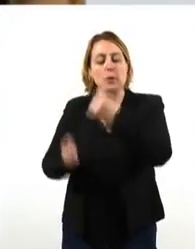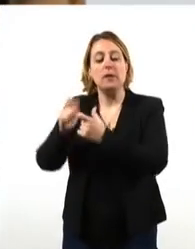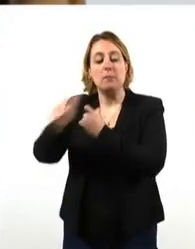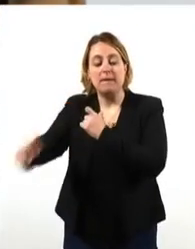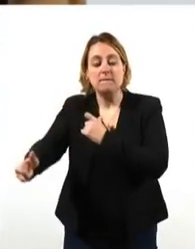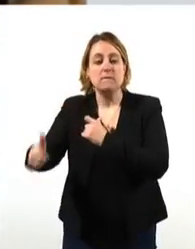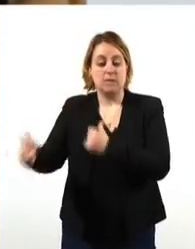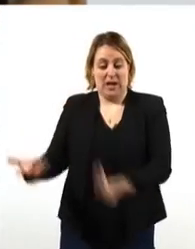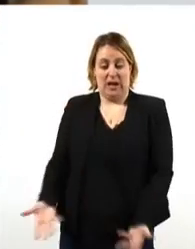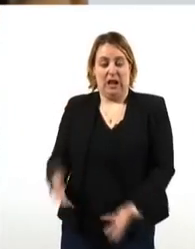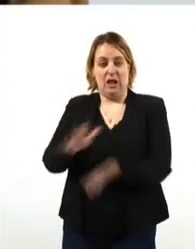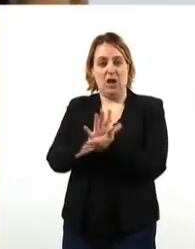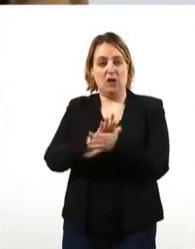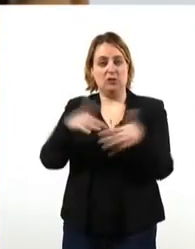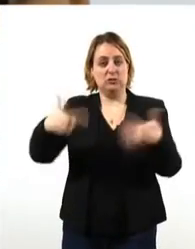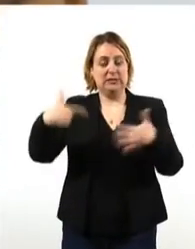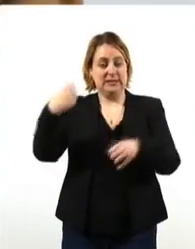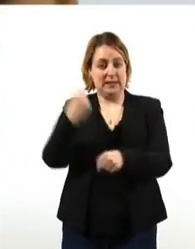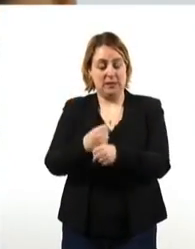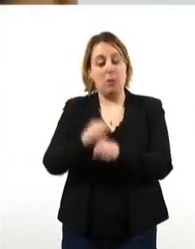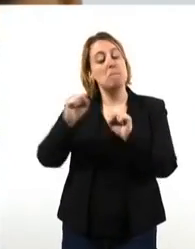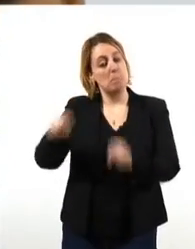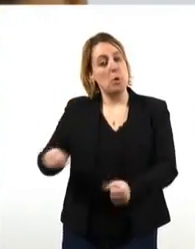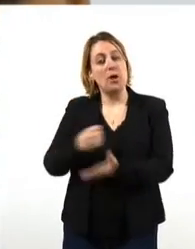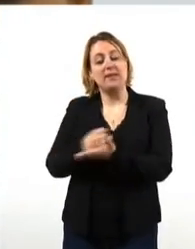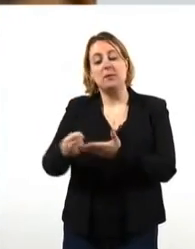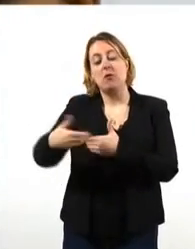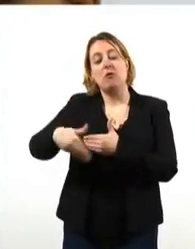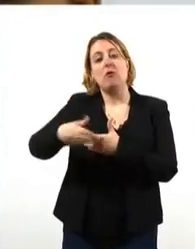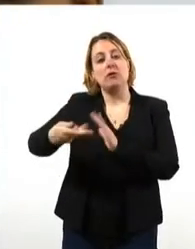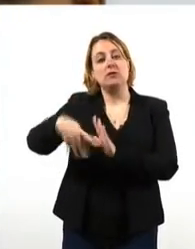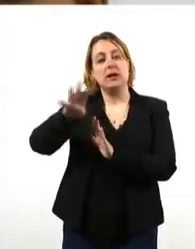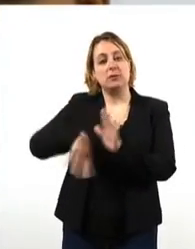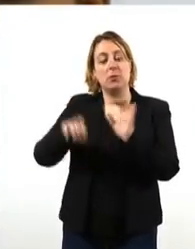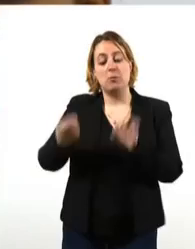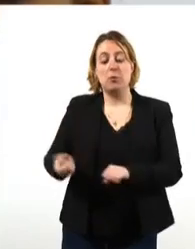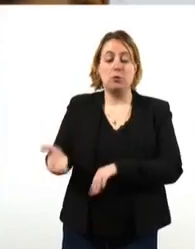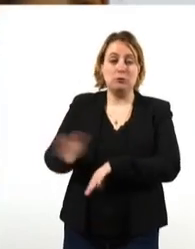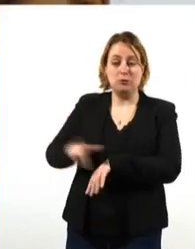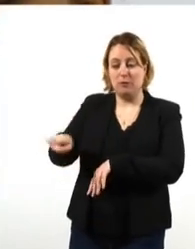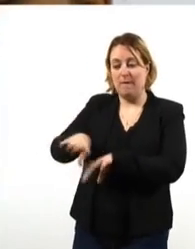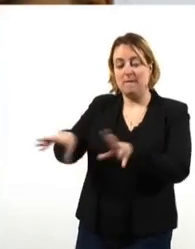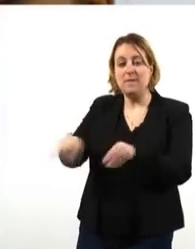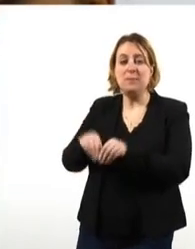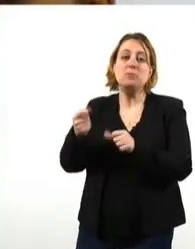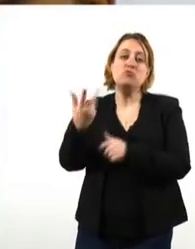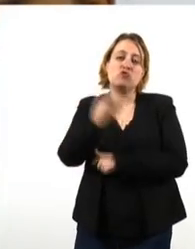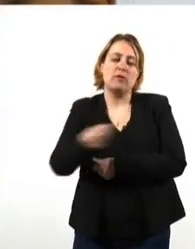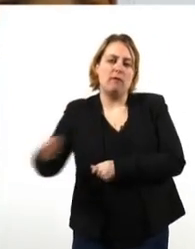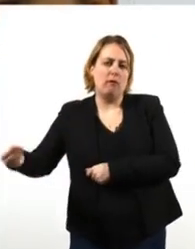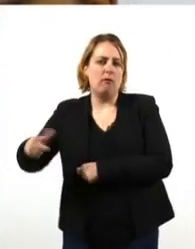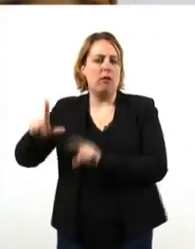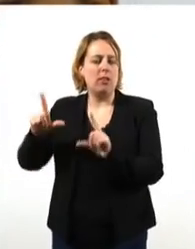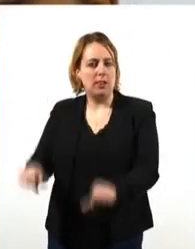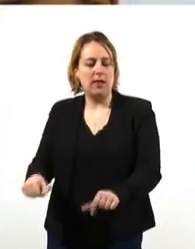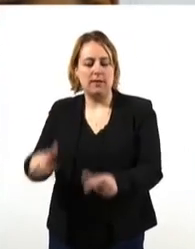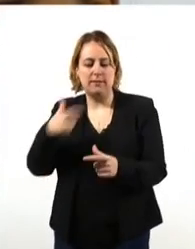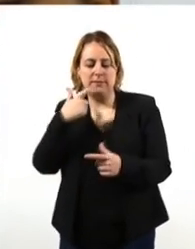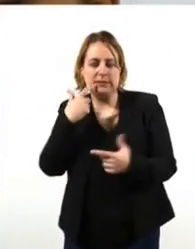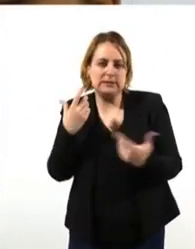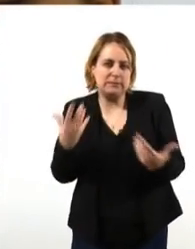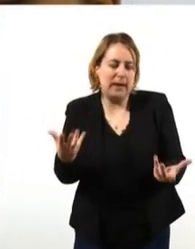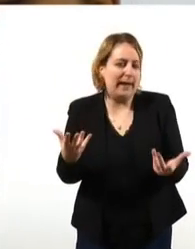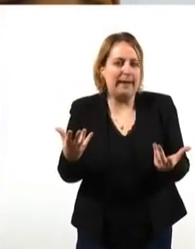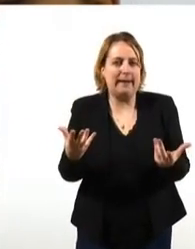qui ont 17 ans, ils peuvent passer le permis dans 4 mois. Et c'est des familles nombreuses, généralement, où en fait, ils